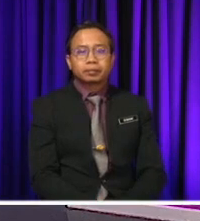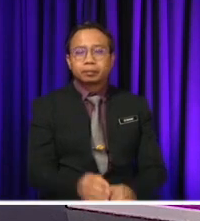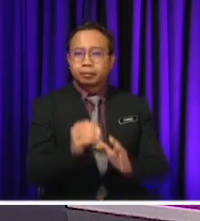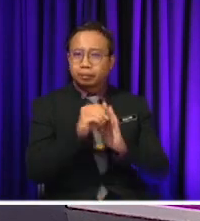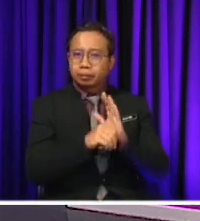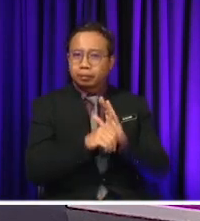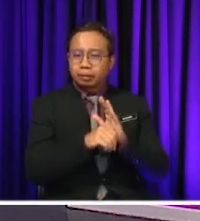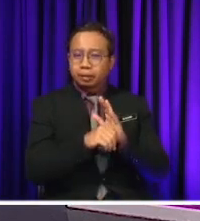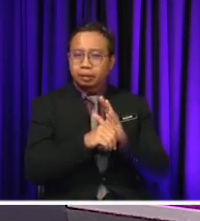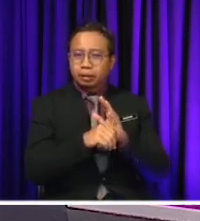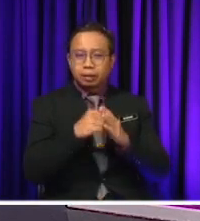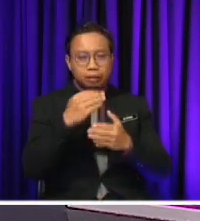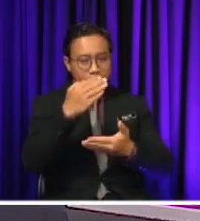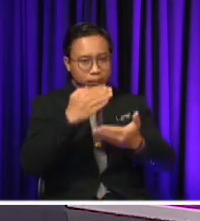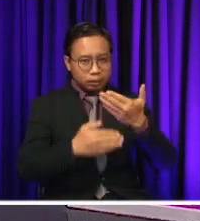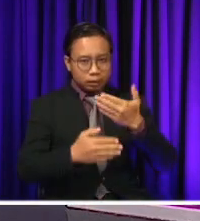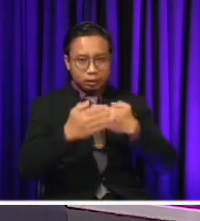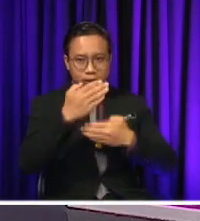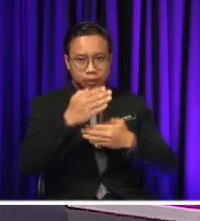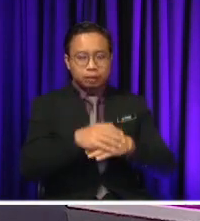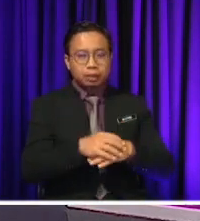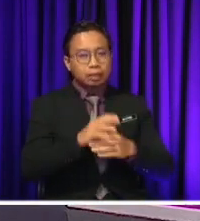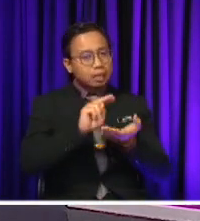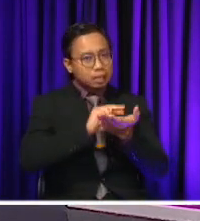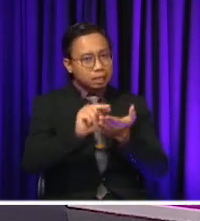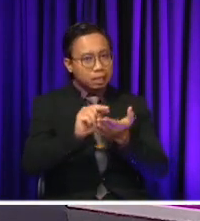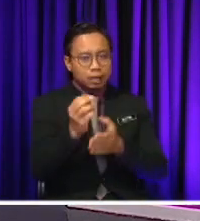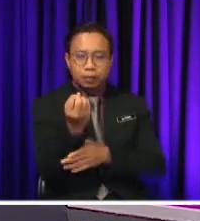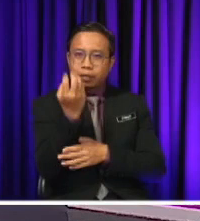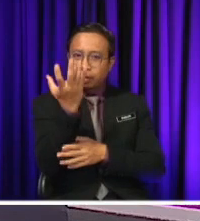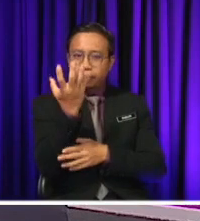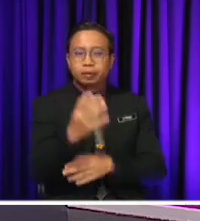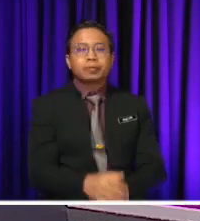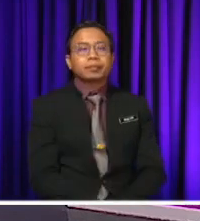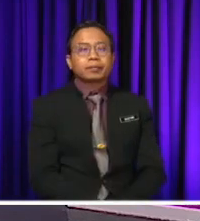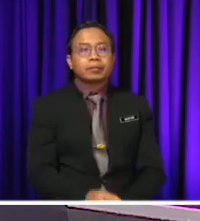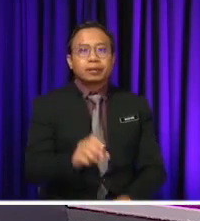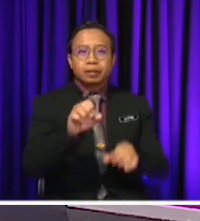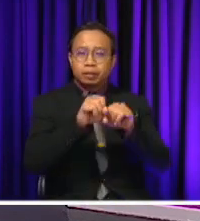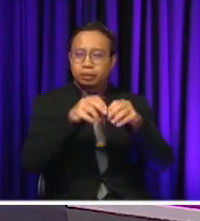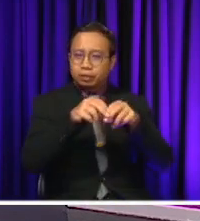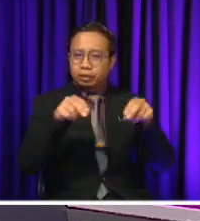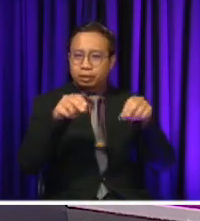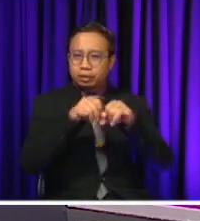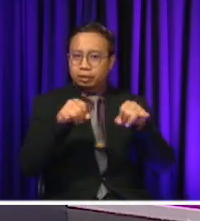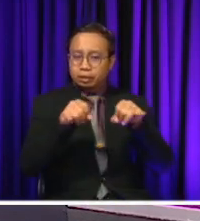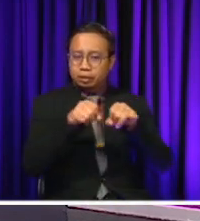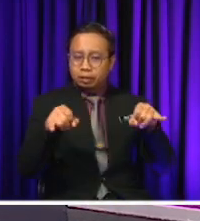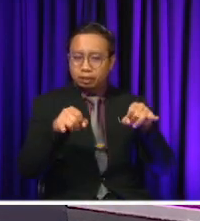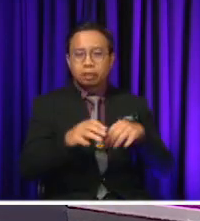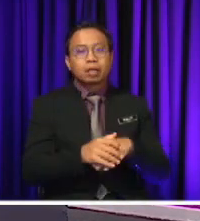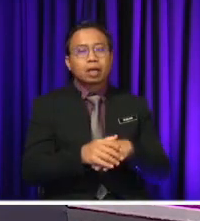menginterpretasikan ataupun kita menilai Berapa Berapa size berapa quantity